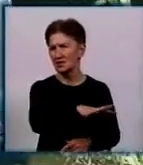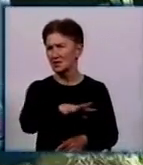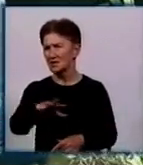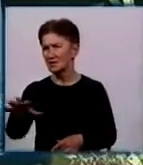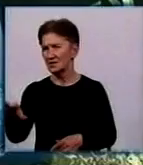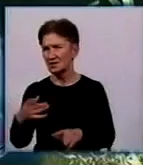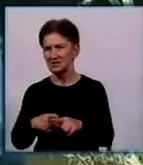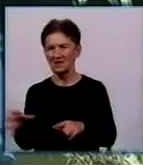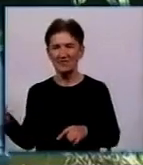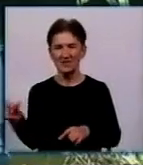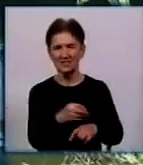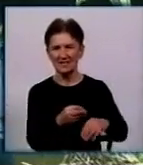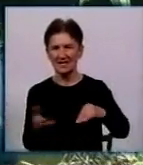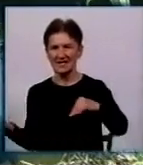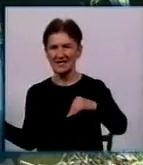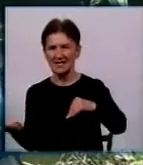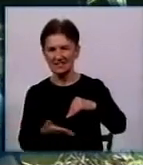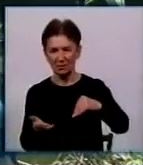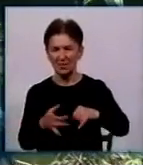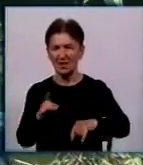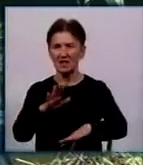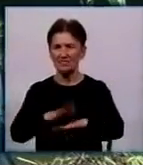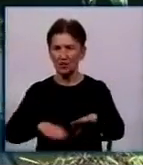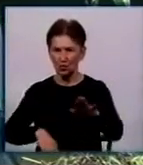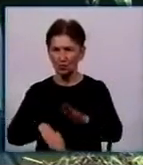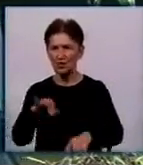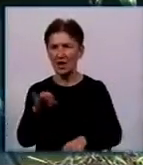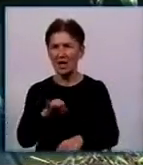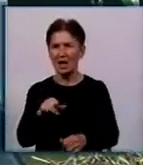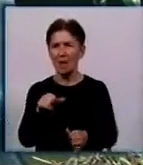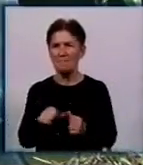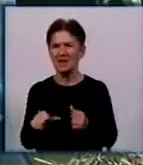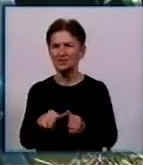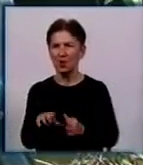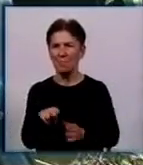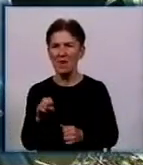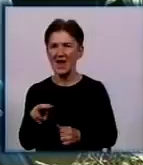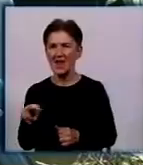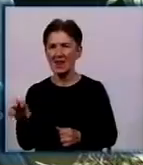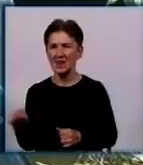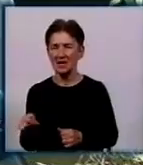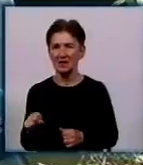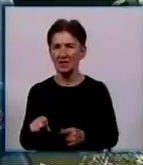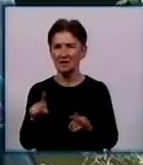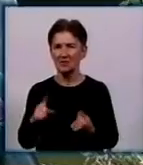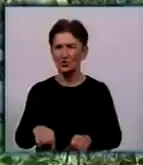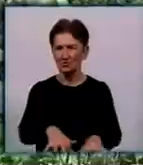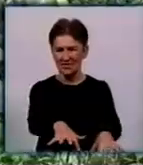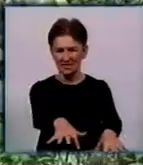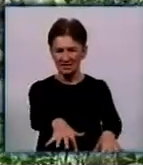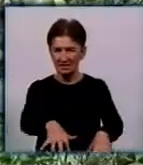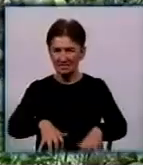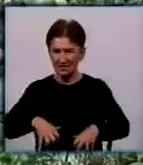все спилювати. Спилювали і вручною пилою, і бензопилою. Потім тут витягували колоди.